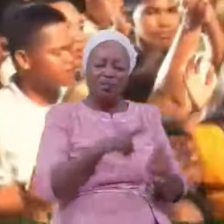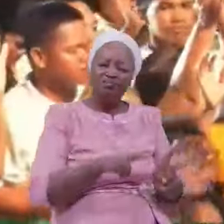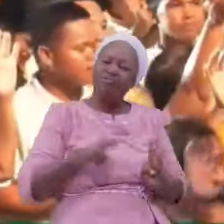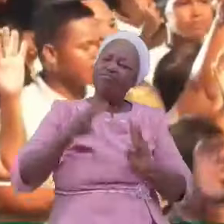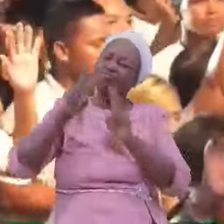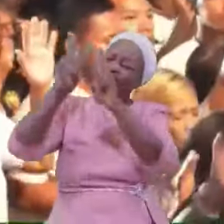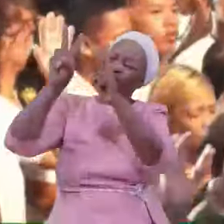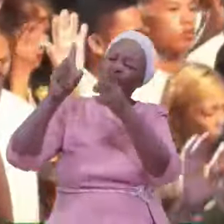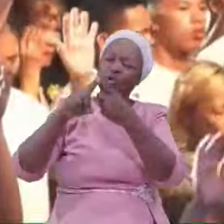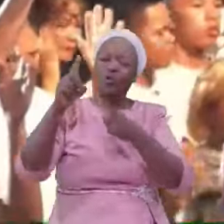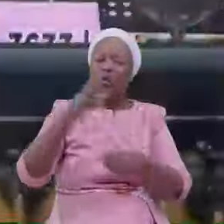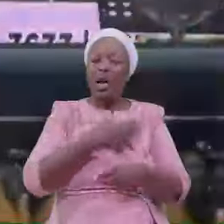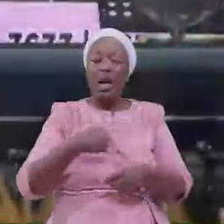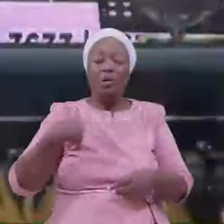saved.